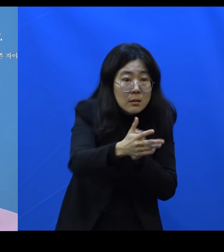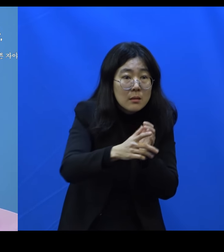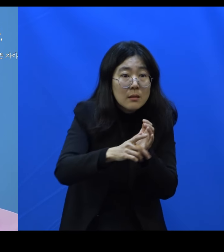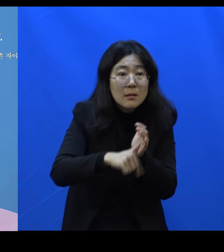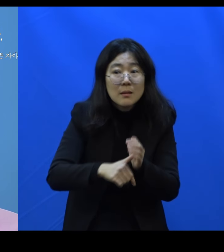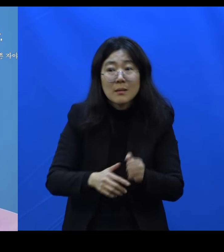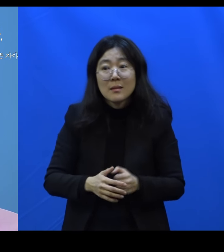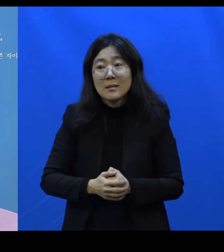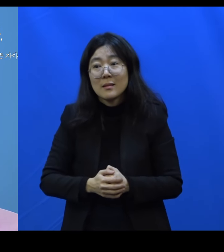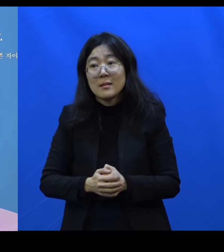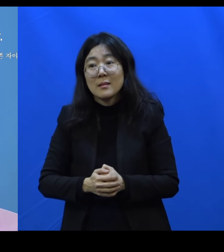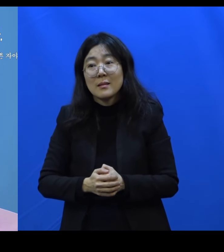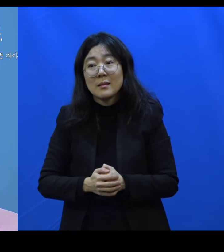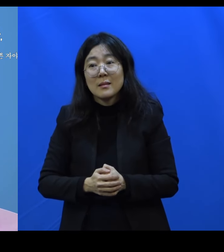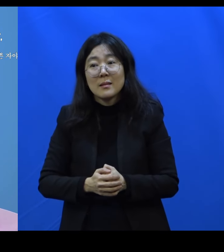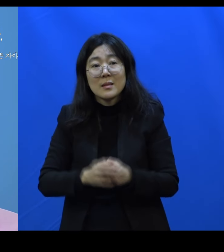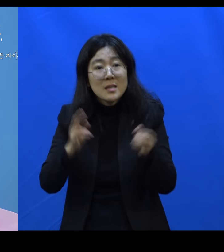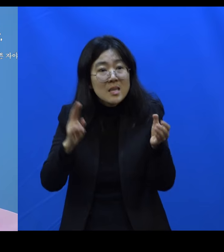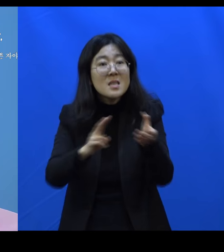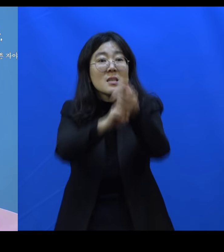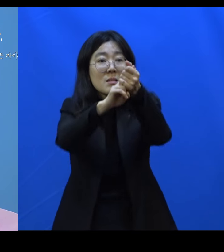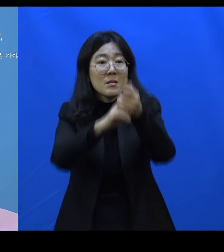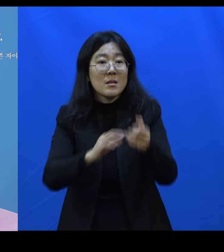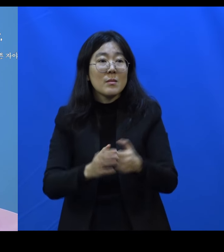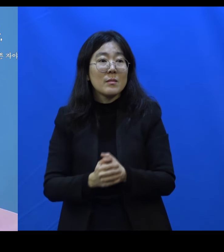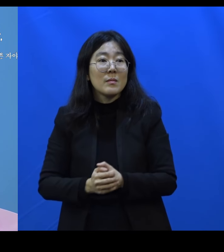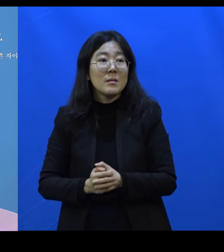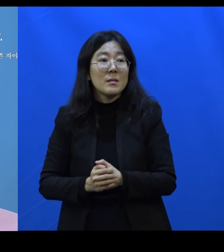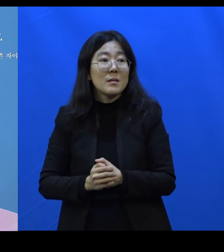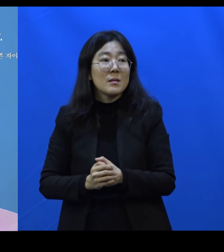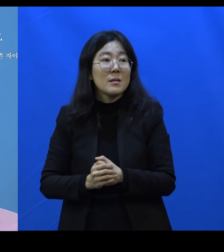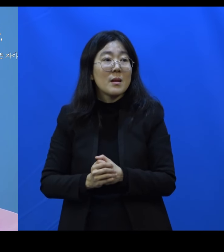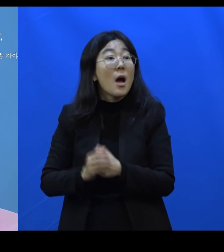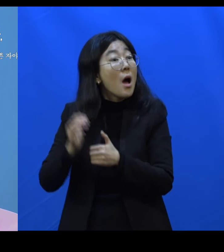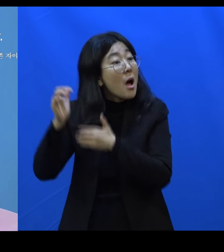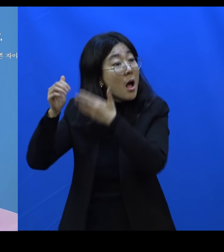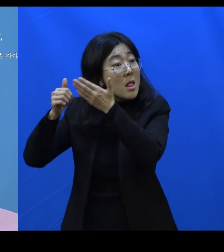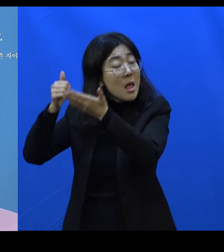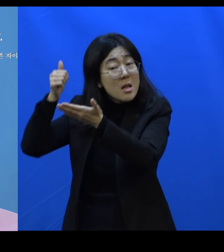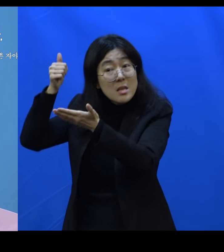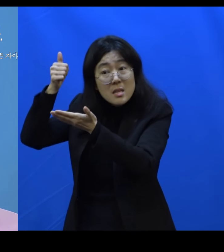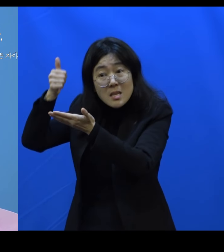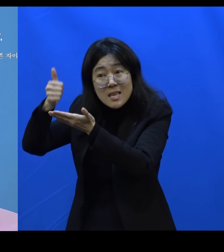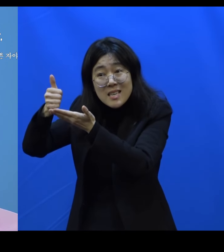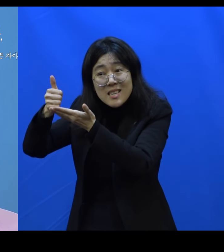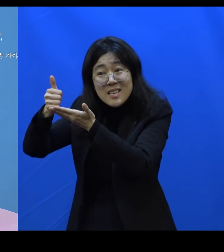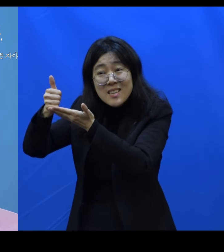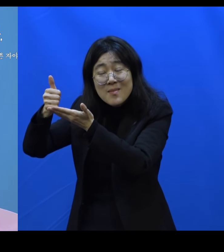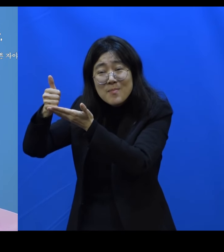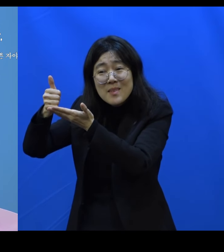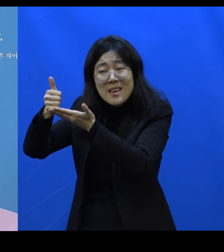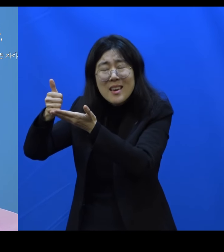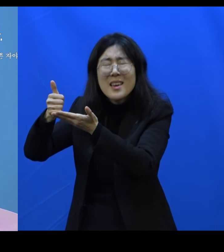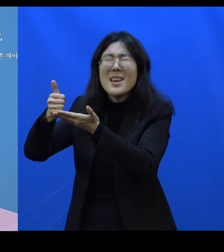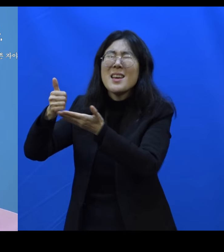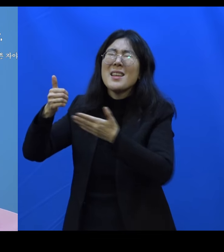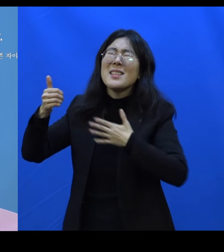것입니다. 모든 것은 하나님의 사람으로 되어져 가는 과정에서 일어나는 일이에요.